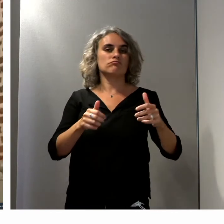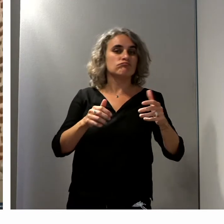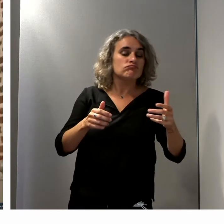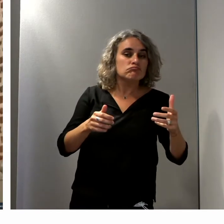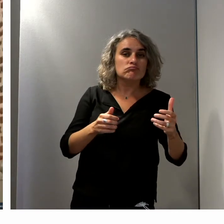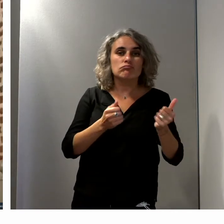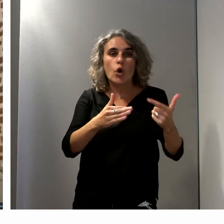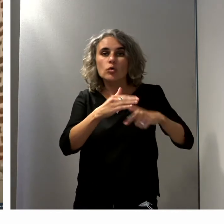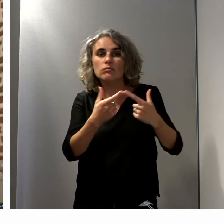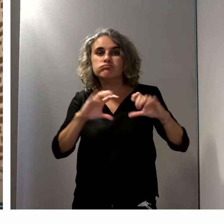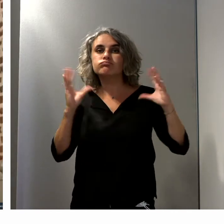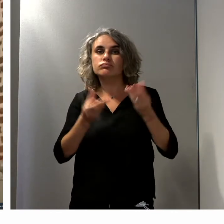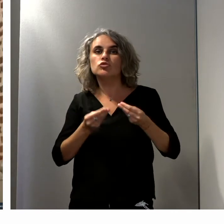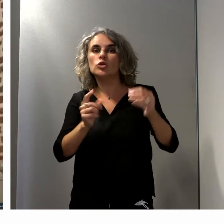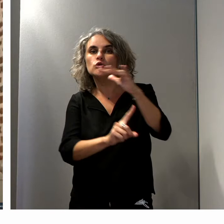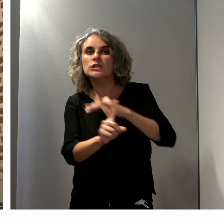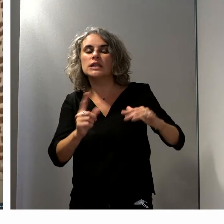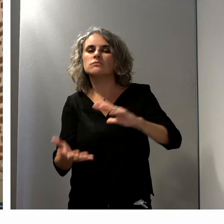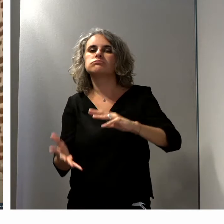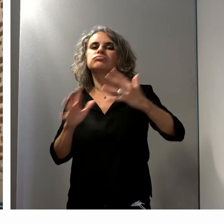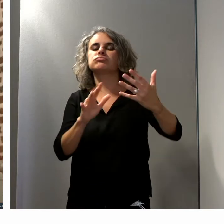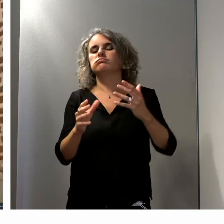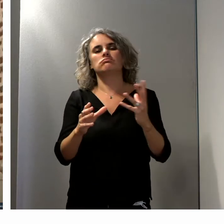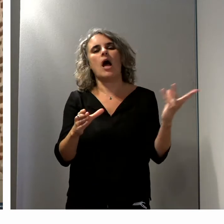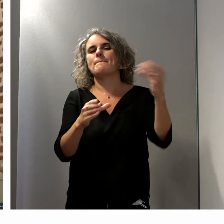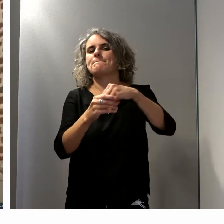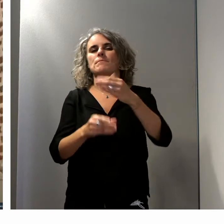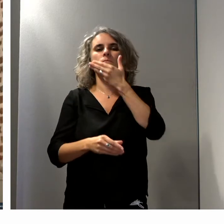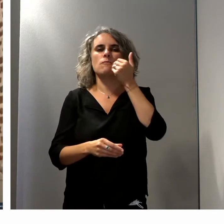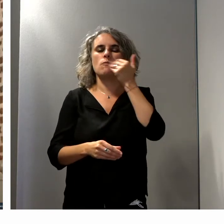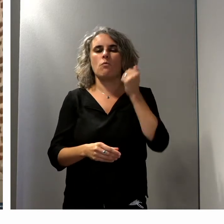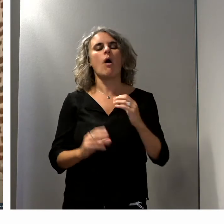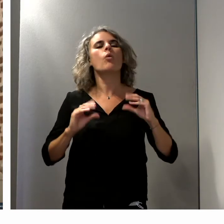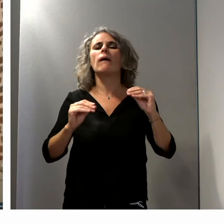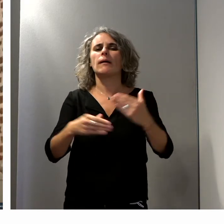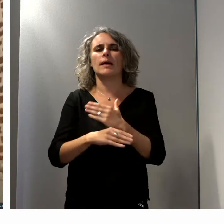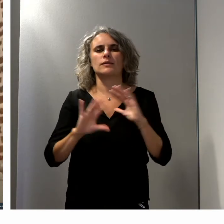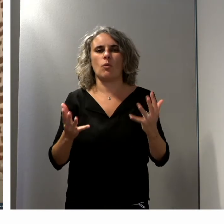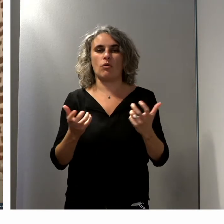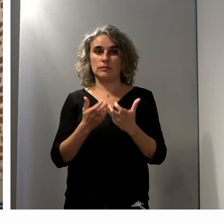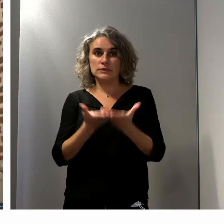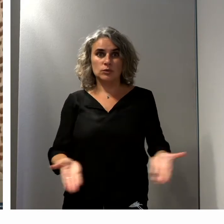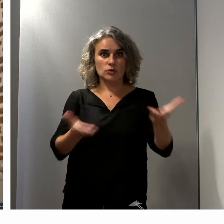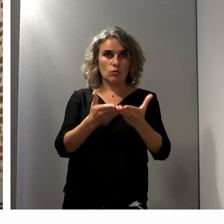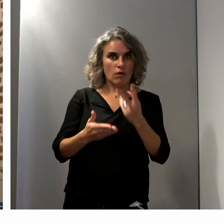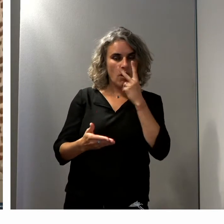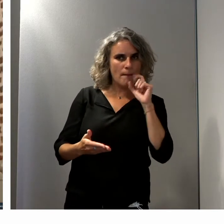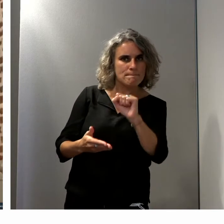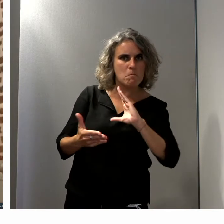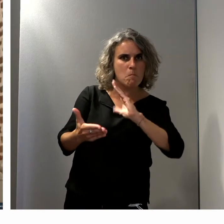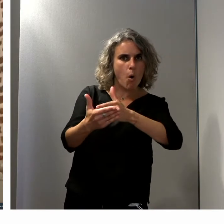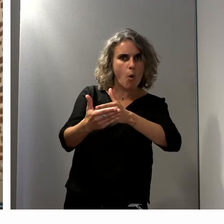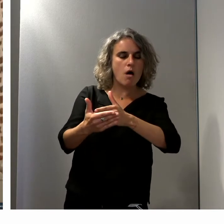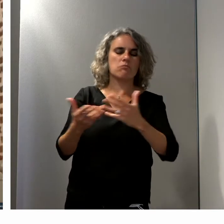la transition inclusive de la société. Donc très concrètement, nous, on travaille sur des situations où il y a des problématiques d'accessibilité sur lesquelles on